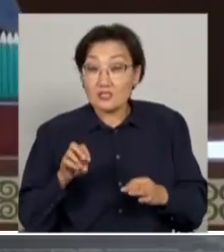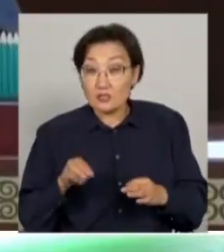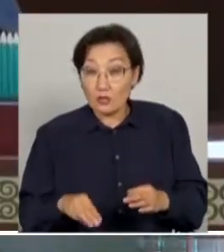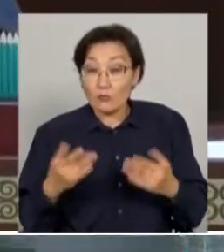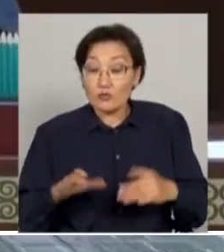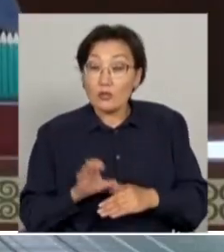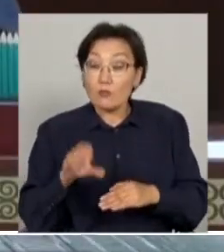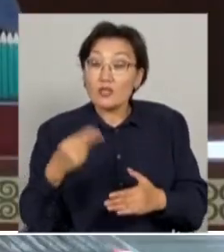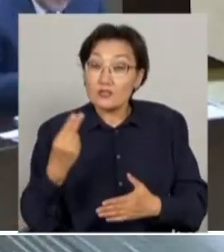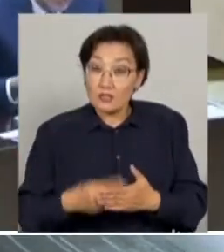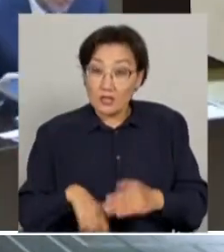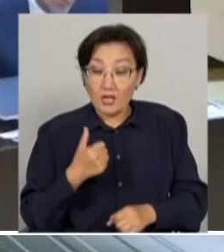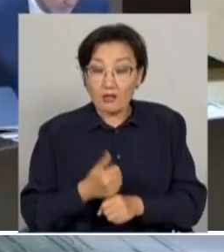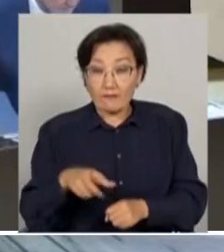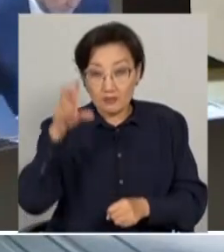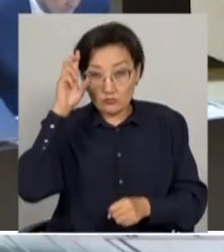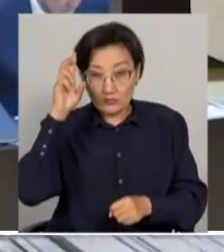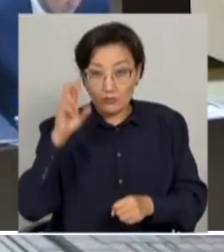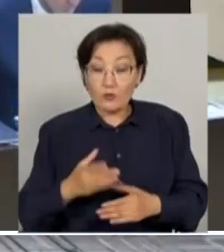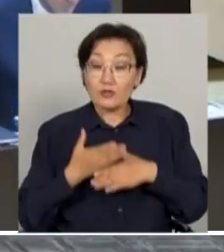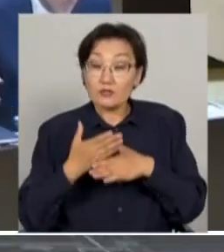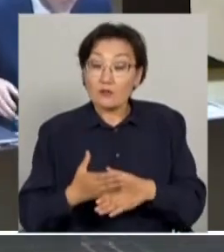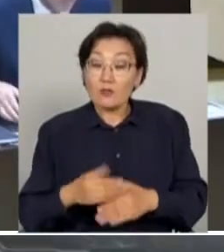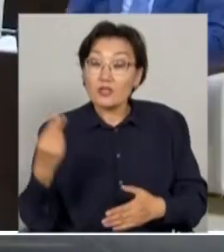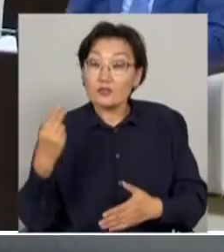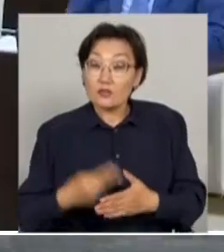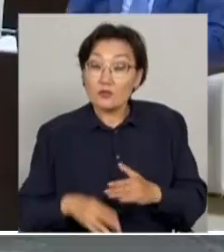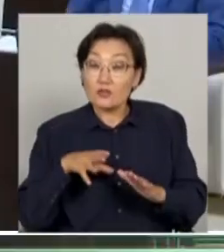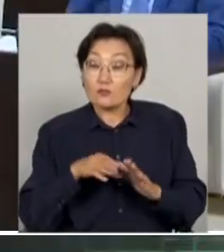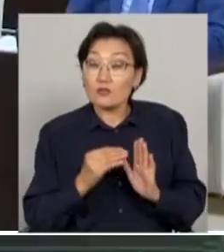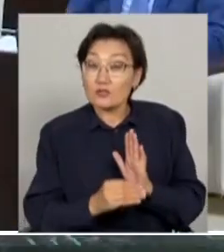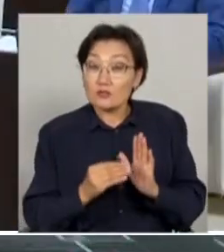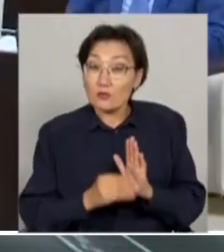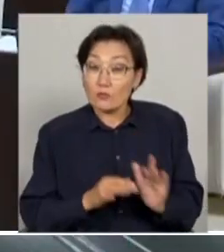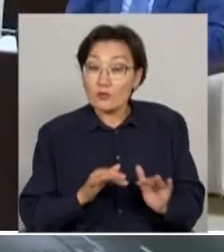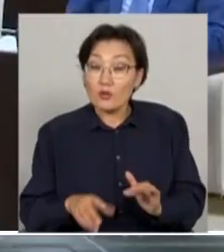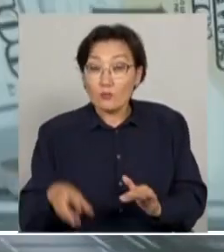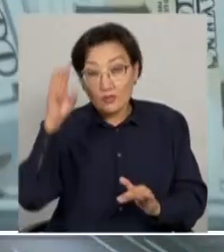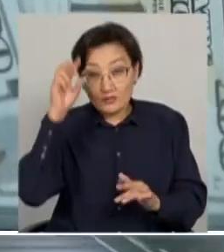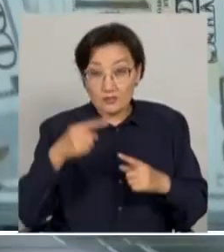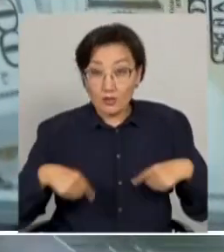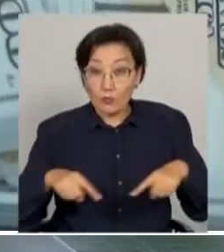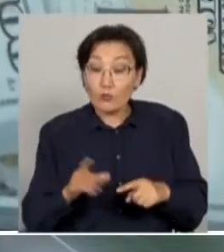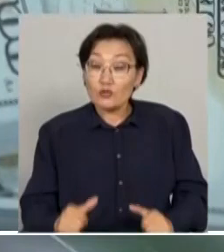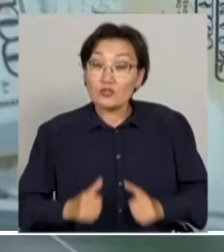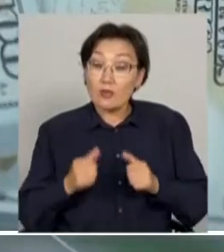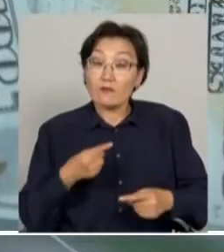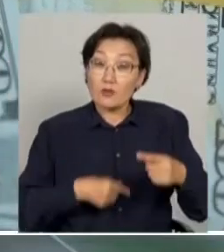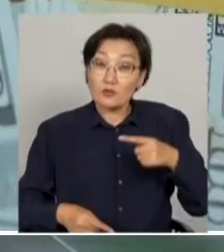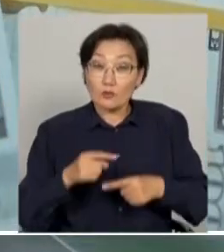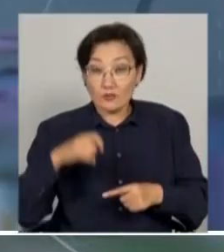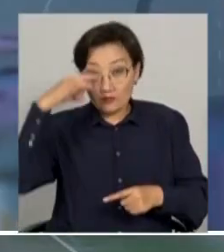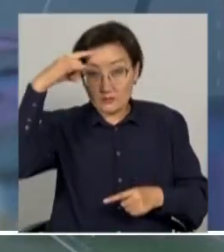он ушел на подпись к главе государства. С помощью прописанных в нем механизмов госорганы будут стараться вернуть в